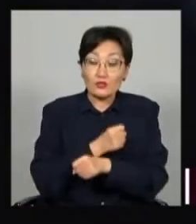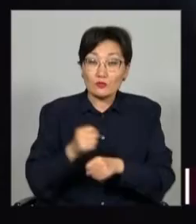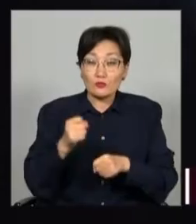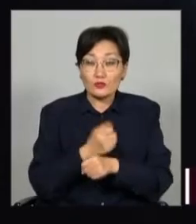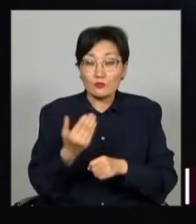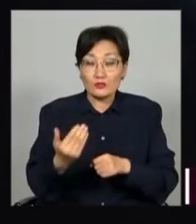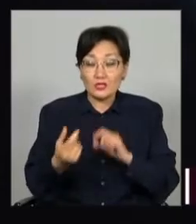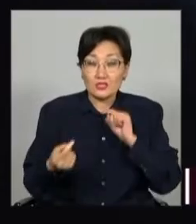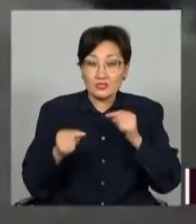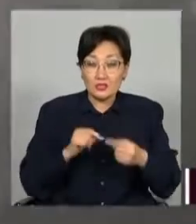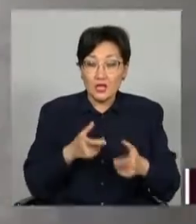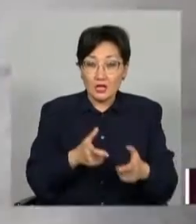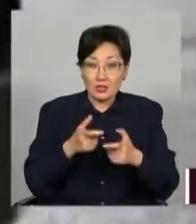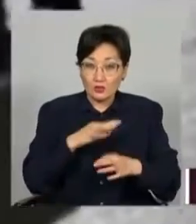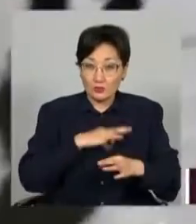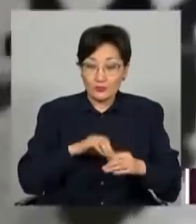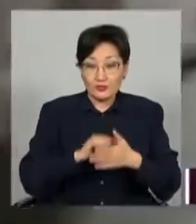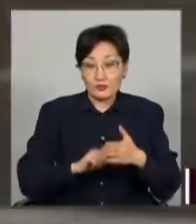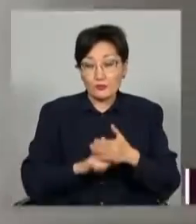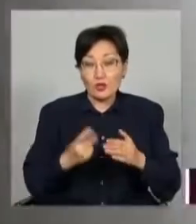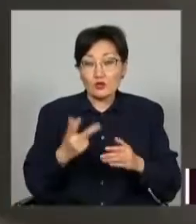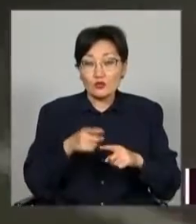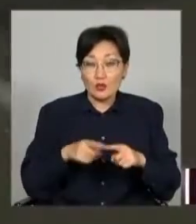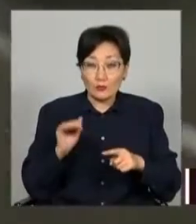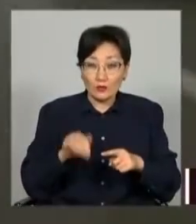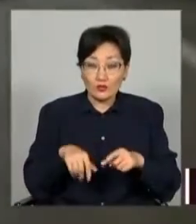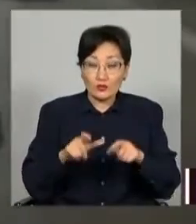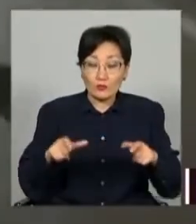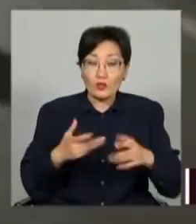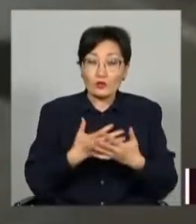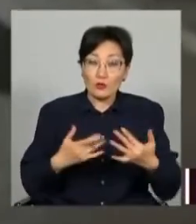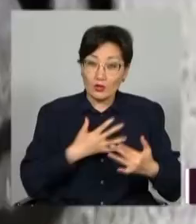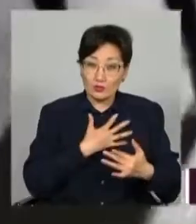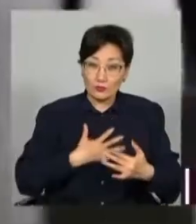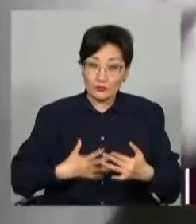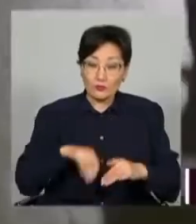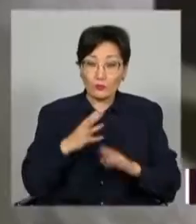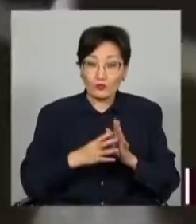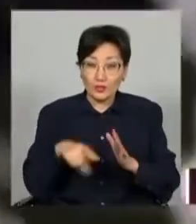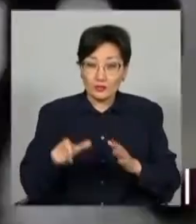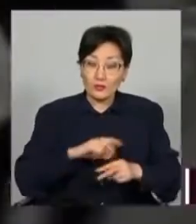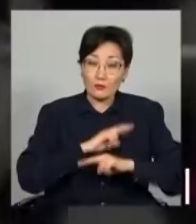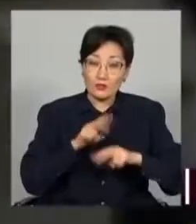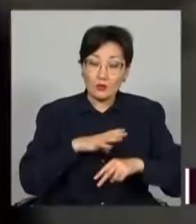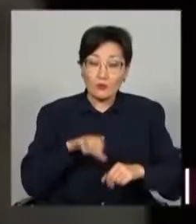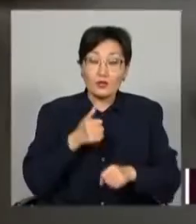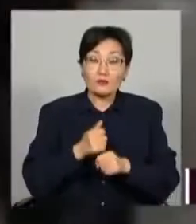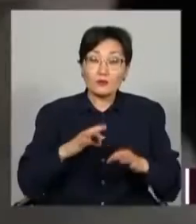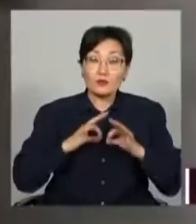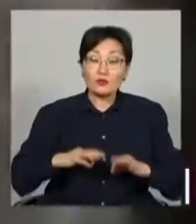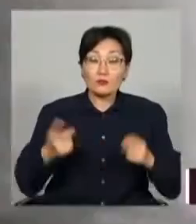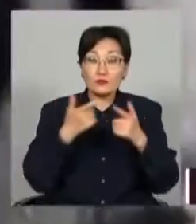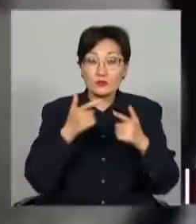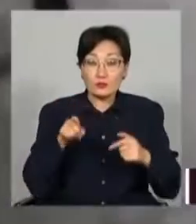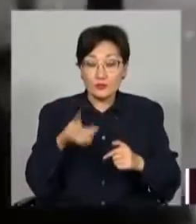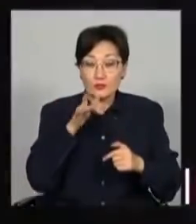тіпті оларға қарсы қару қолданды. Салдарынан 3,5 мыңға жуық қызметкер түрлі дене жарақатын алып, 19-ы қаза тапты. Бас прокуратураның мәліметінше,